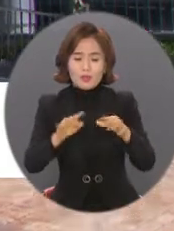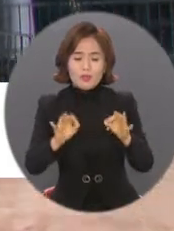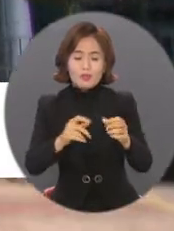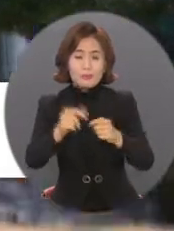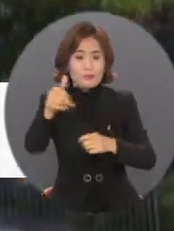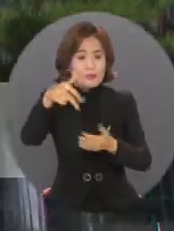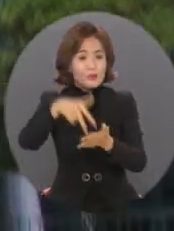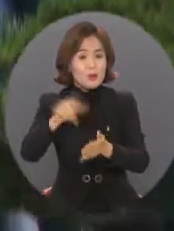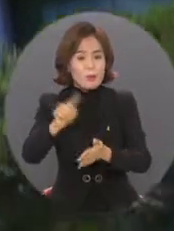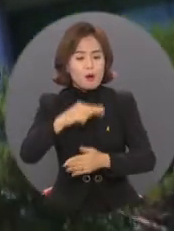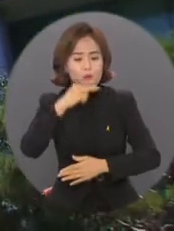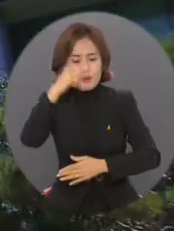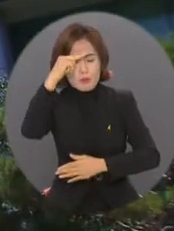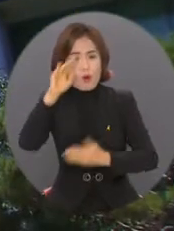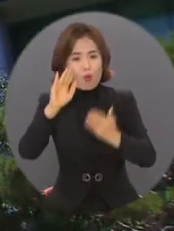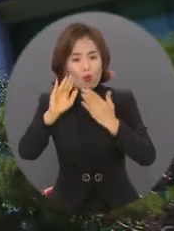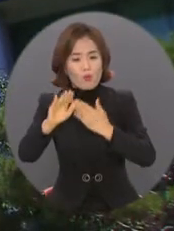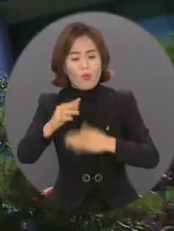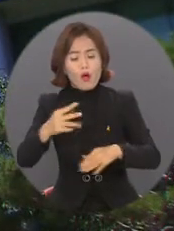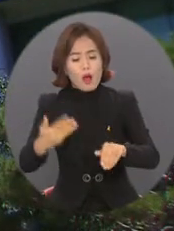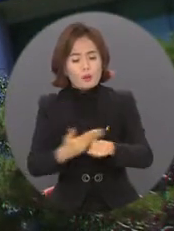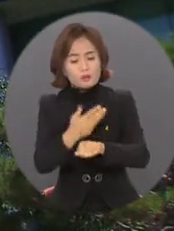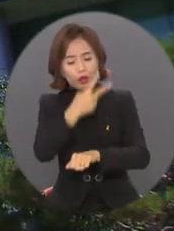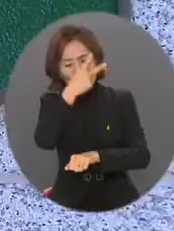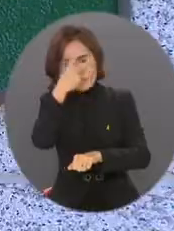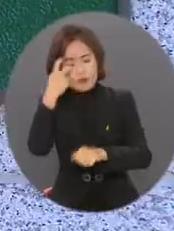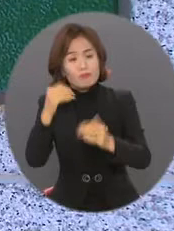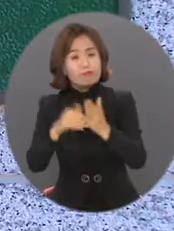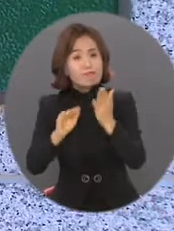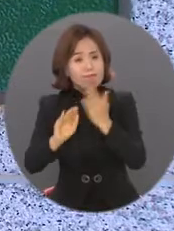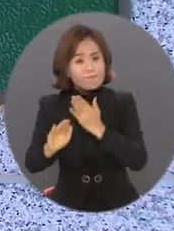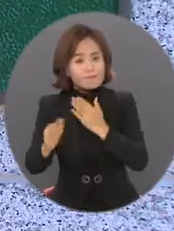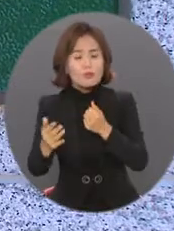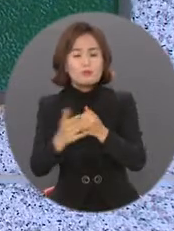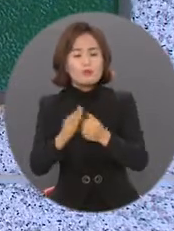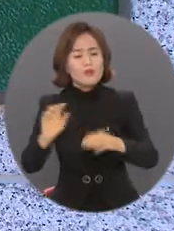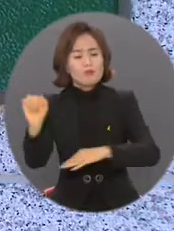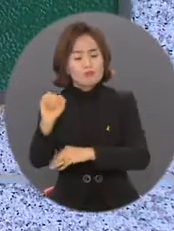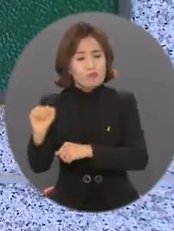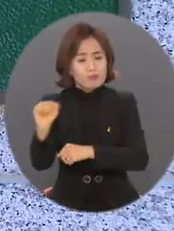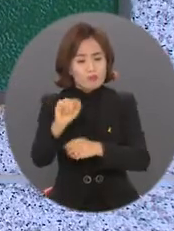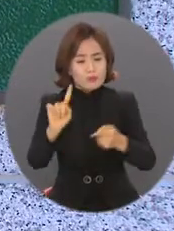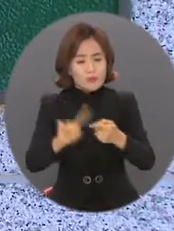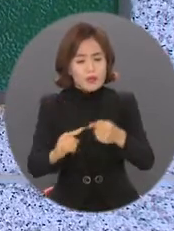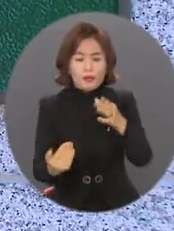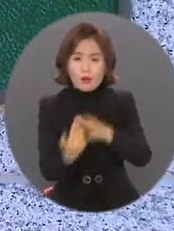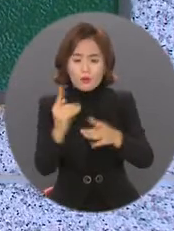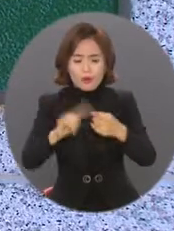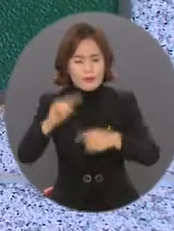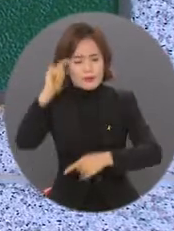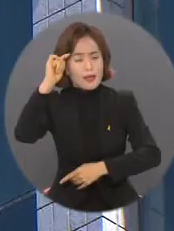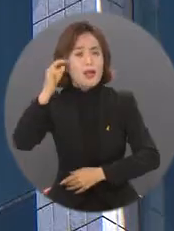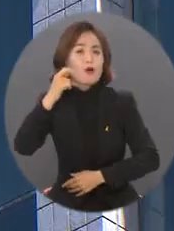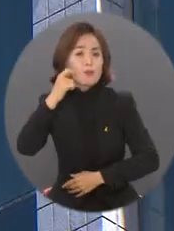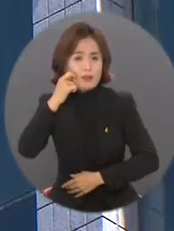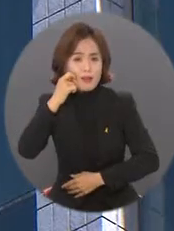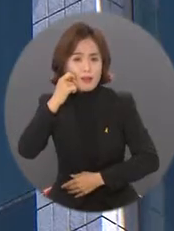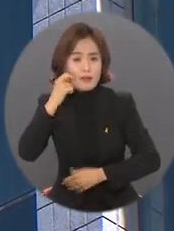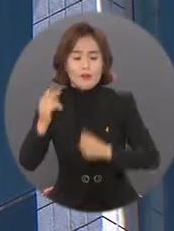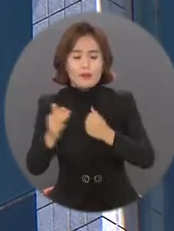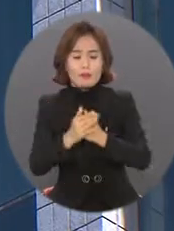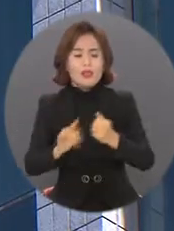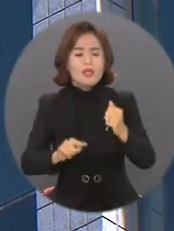지 청자는 음조 후 9시간 동안 수면을 한 뒤라 출근길에 이 같은 일이 생길 가능성을 생각하지 못했다며